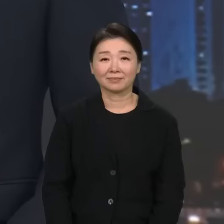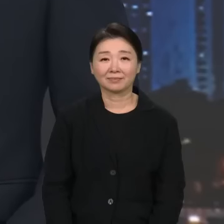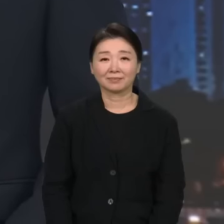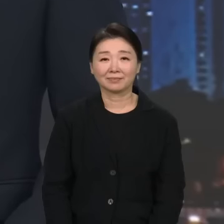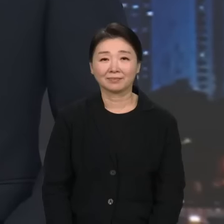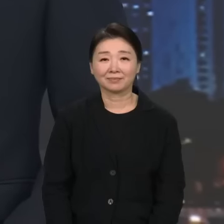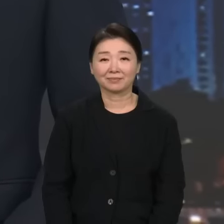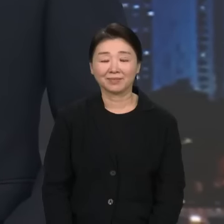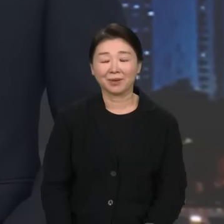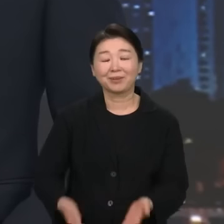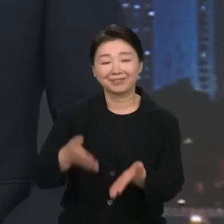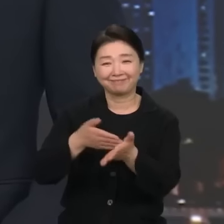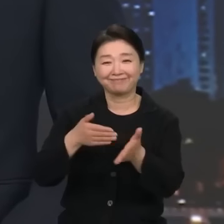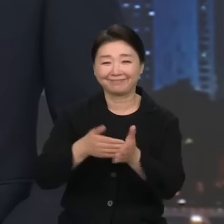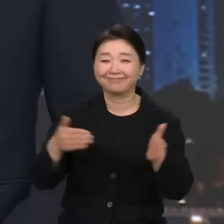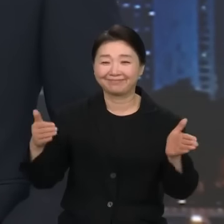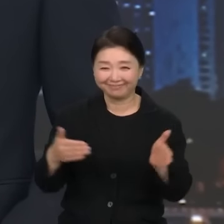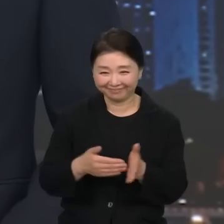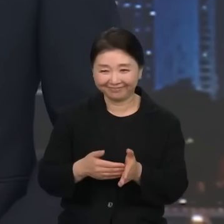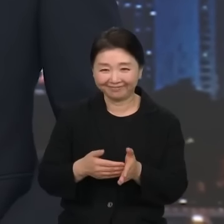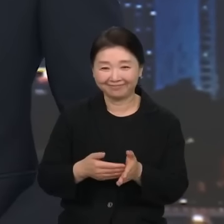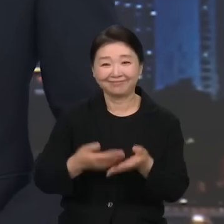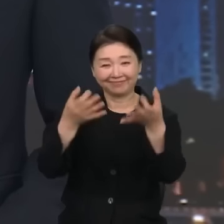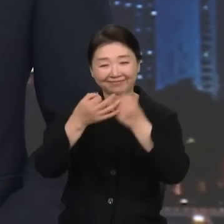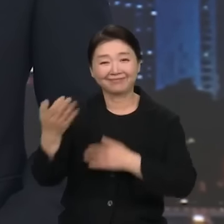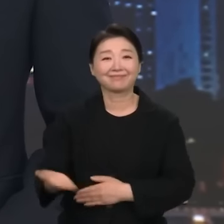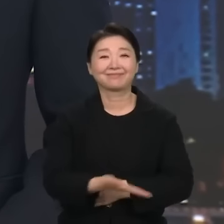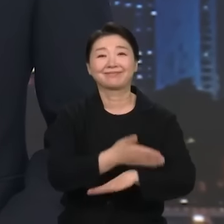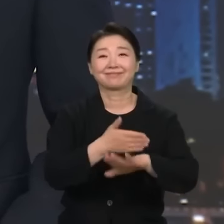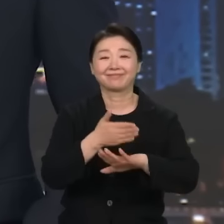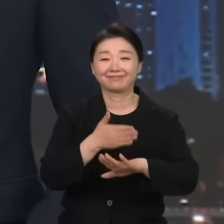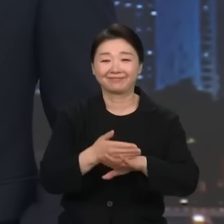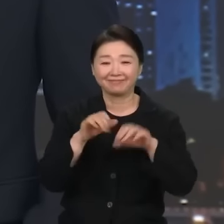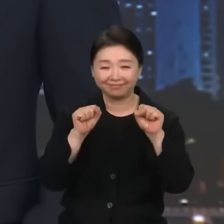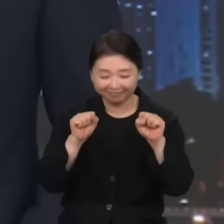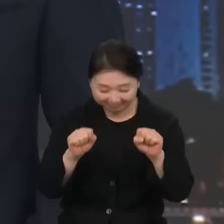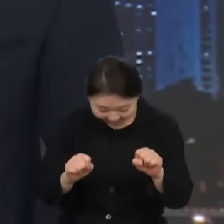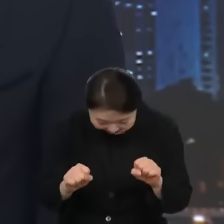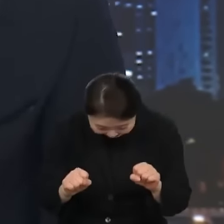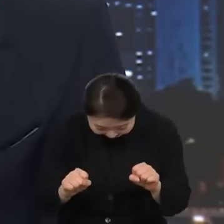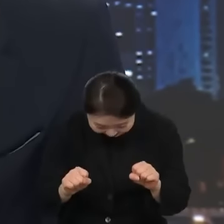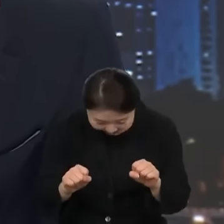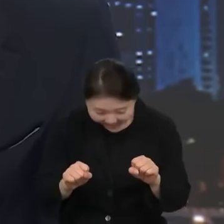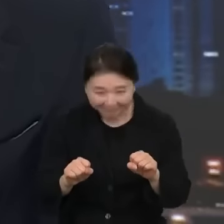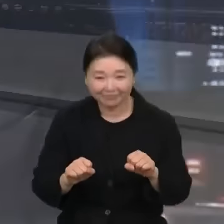뉴스룸 저희가 준비한 소식은 여기까지입니다. 시청해주신 여러분 고맙습니다.